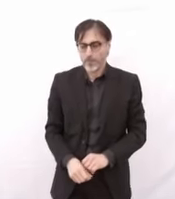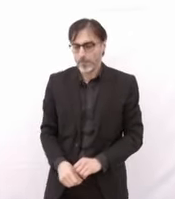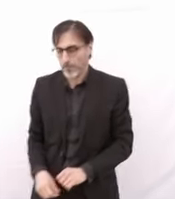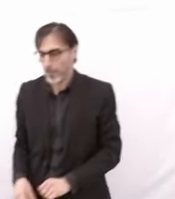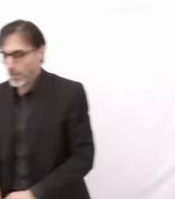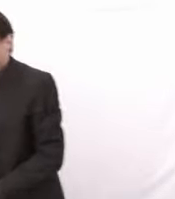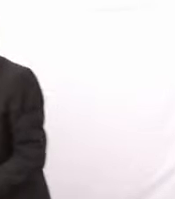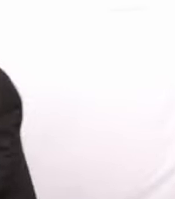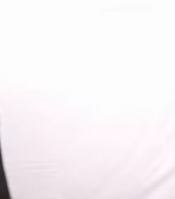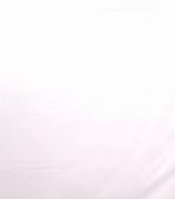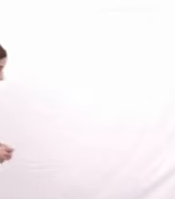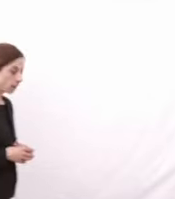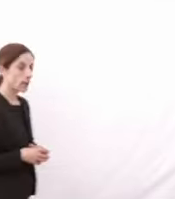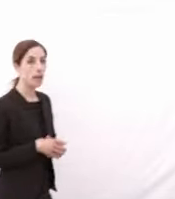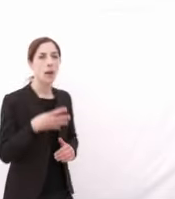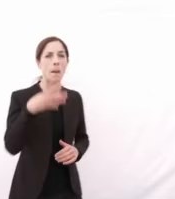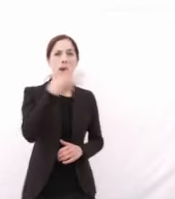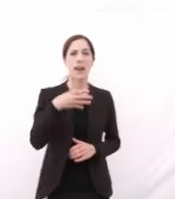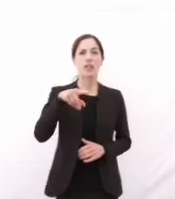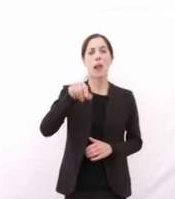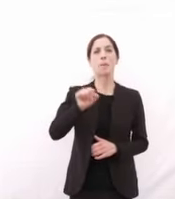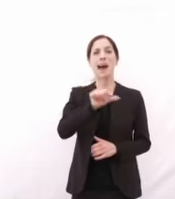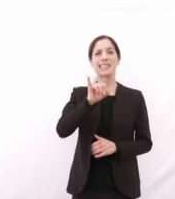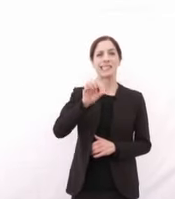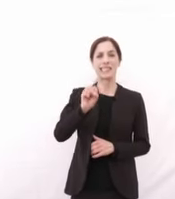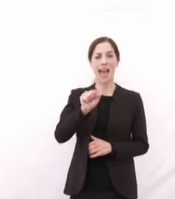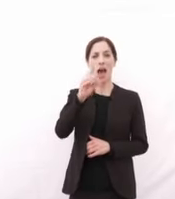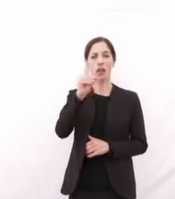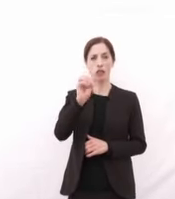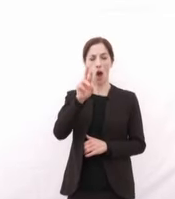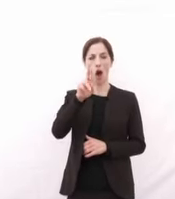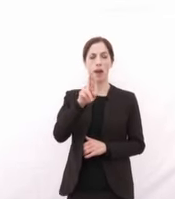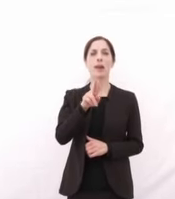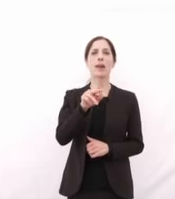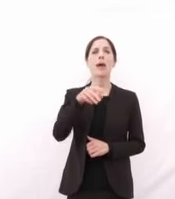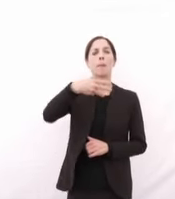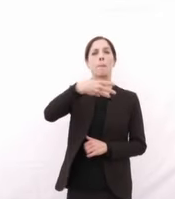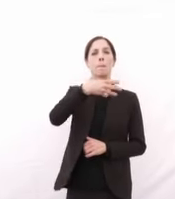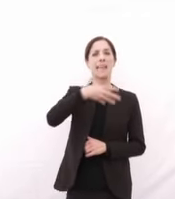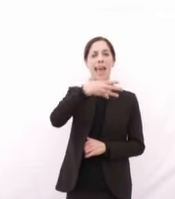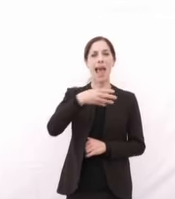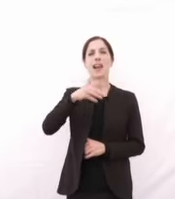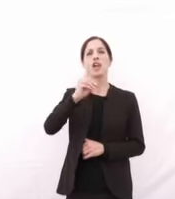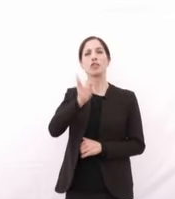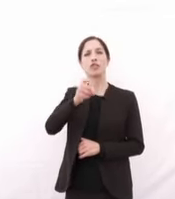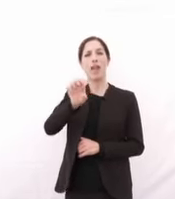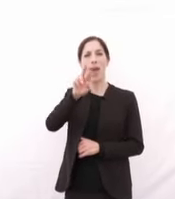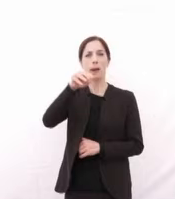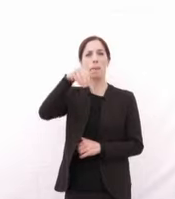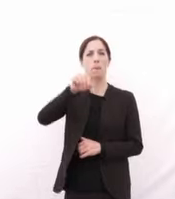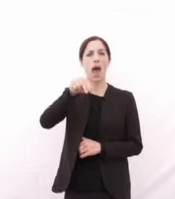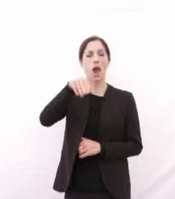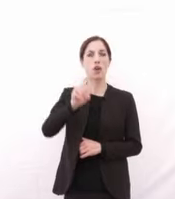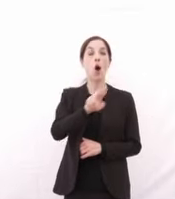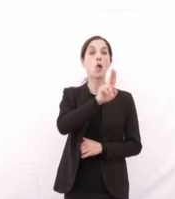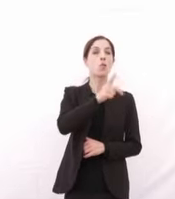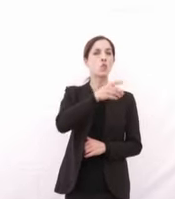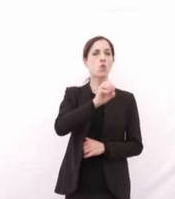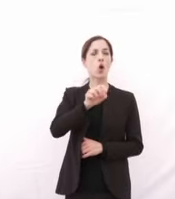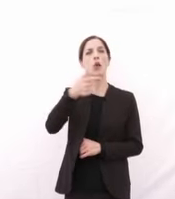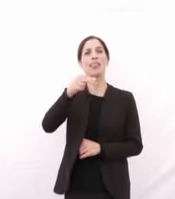Mariangela Passiatore. Adriano Ruscalla. Michele Germanò. Ugo Triolo.